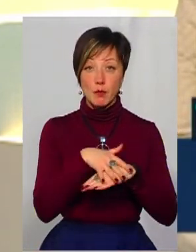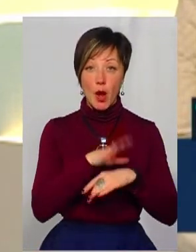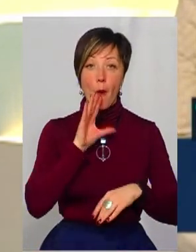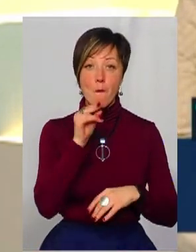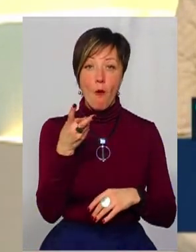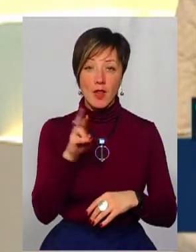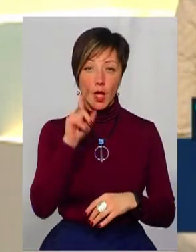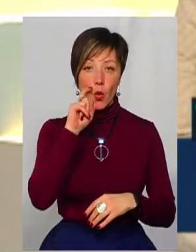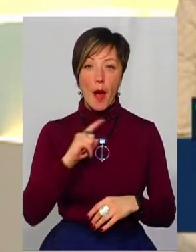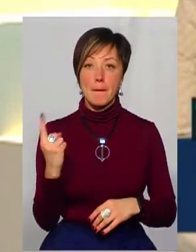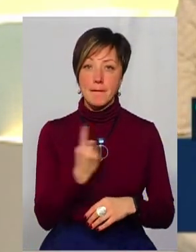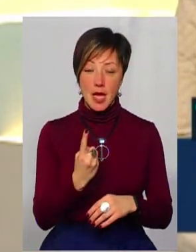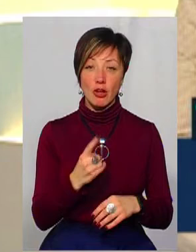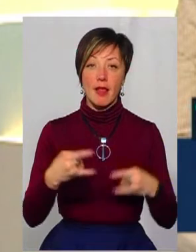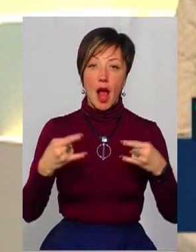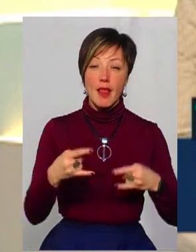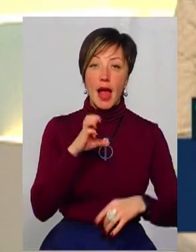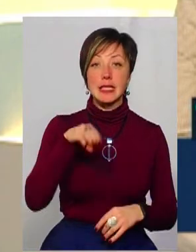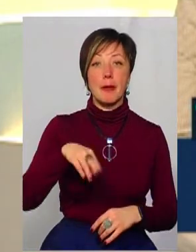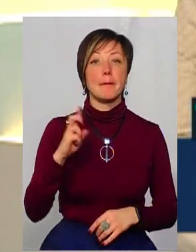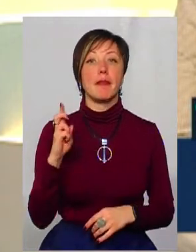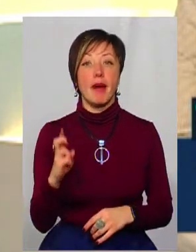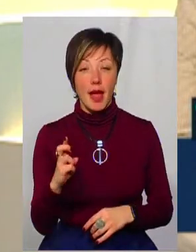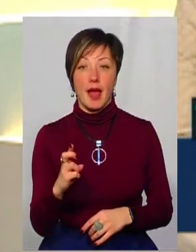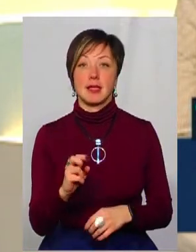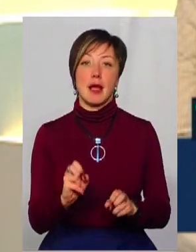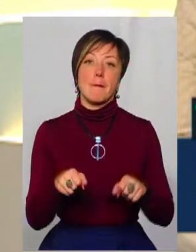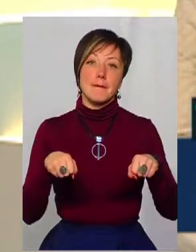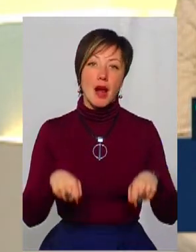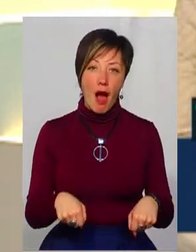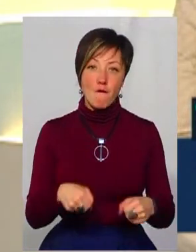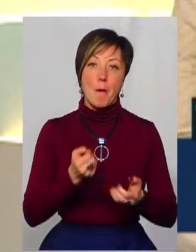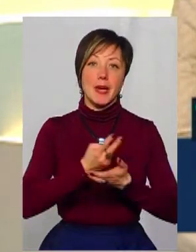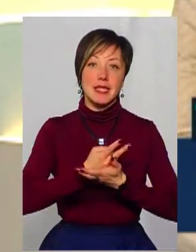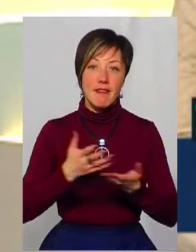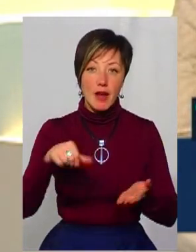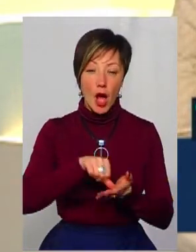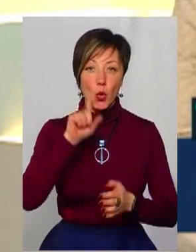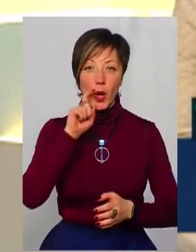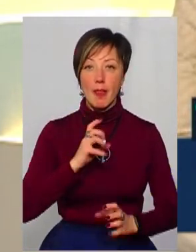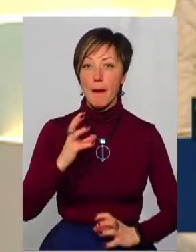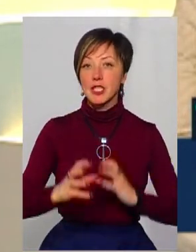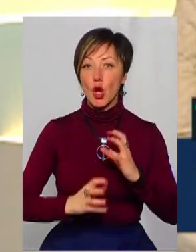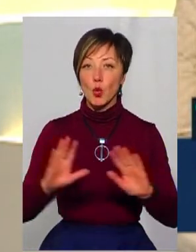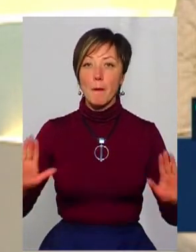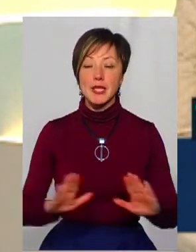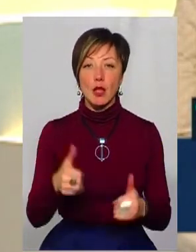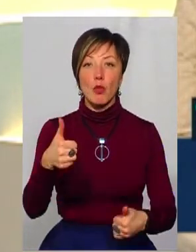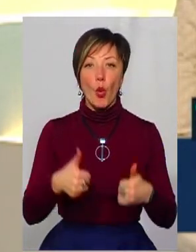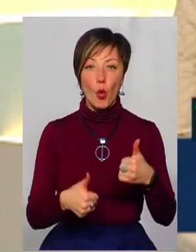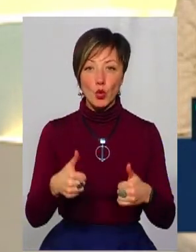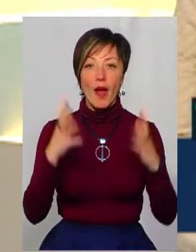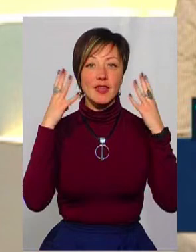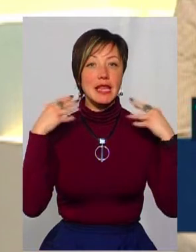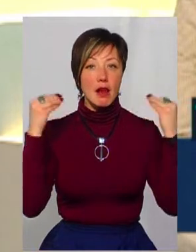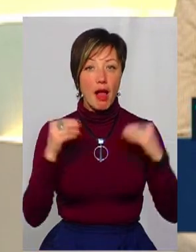«Суспільного мовлення» UA1 та телеканалу «СТБ» за право представляти Україну на міжнародному пісенному конкурсі